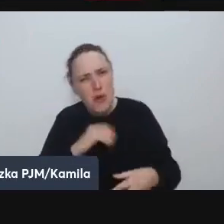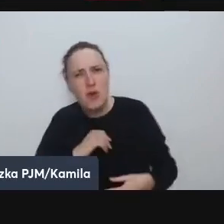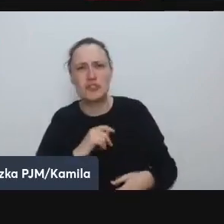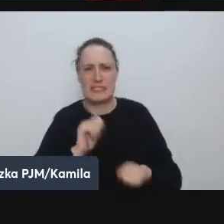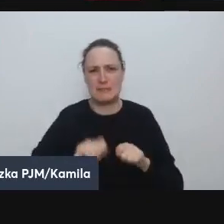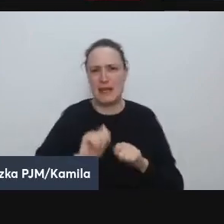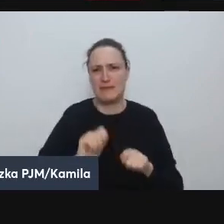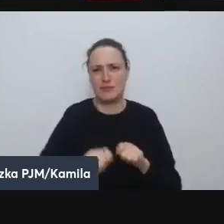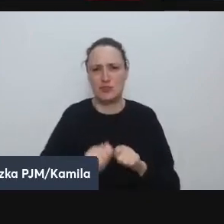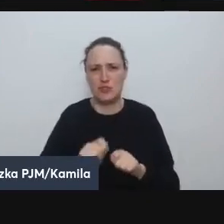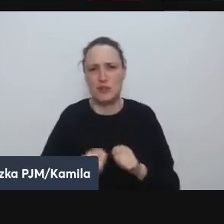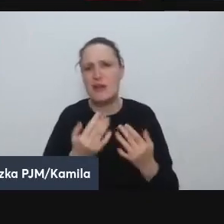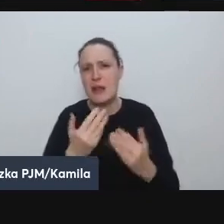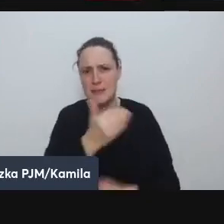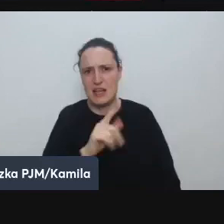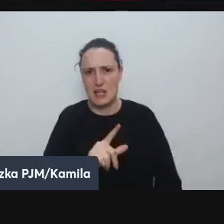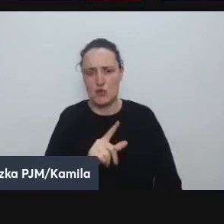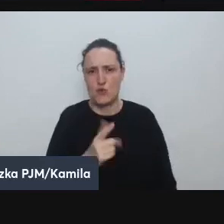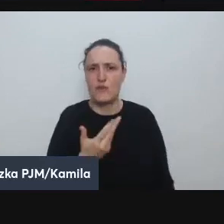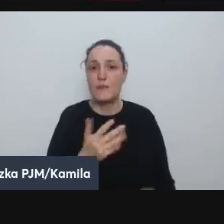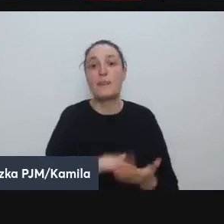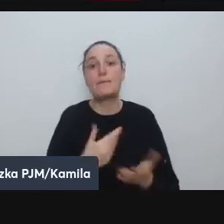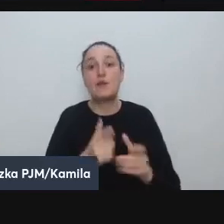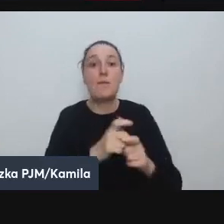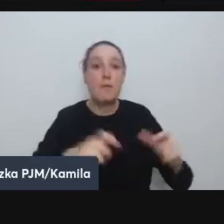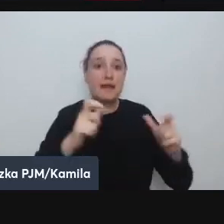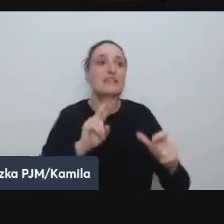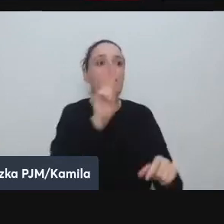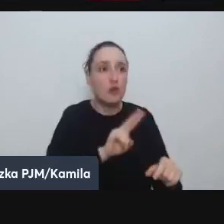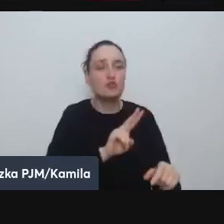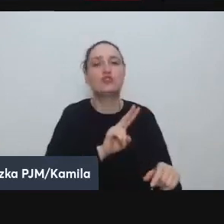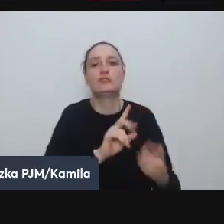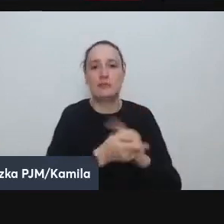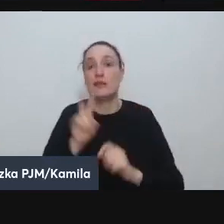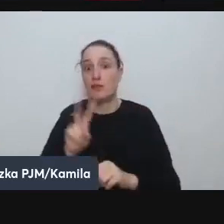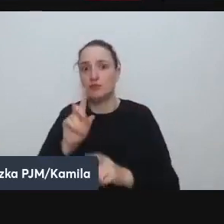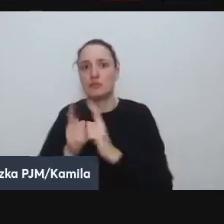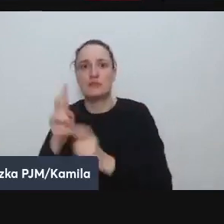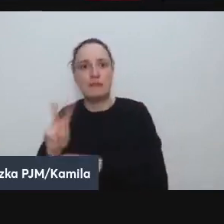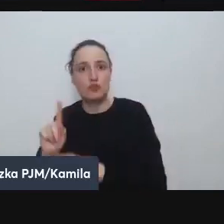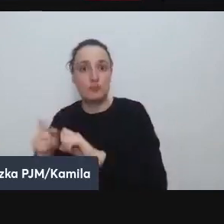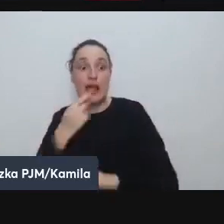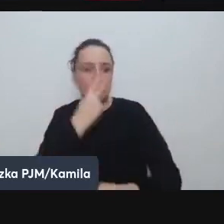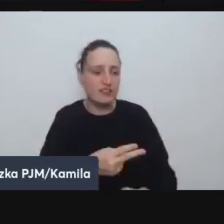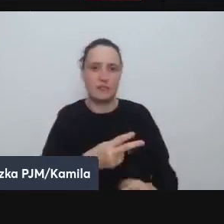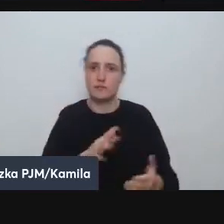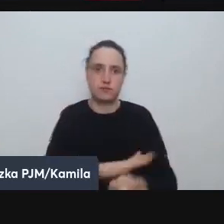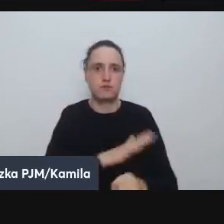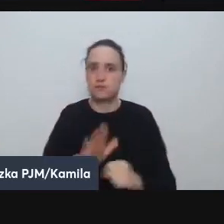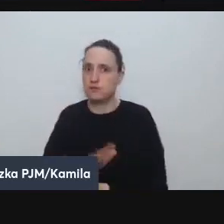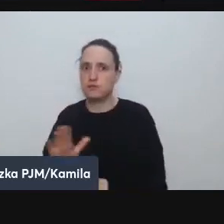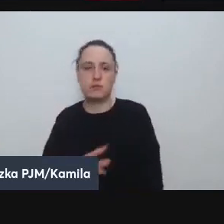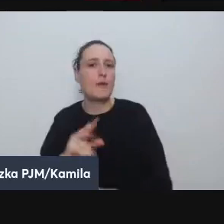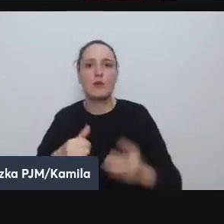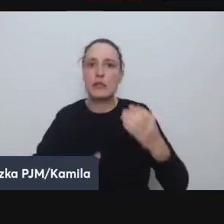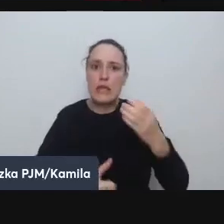też znaleźć, tak, że jeżeli się tam zmienia podpaskę co 2 godziny i ona jest rzeczywiście przepełniona, nie, czy tam też tampony, które